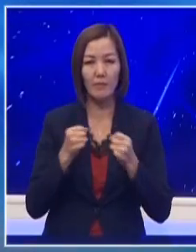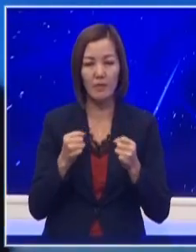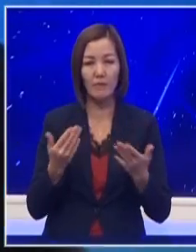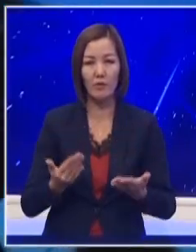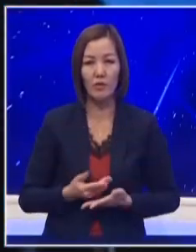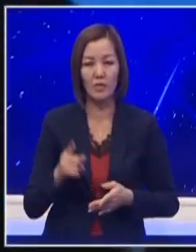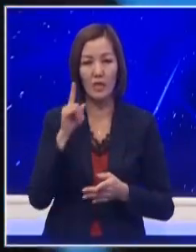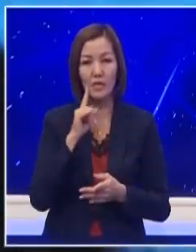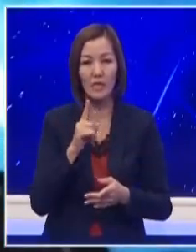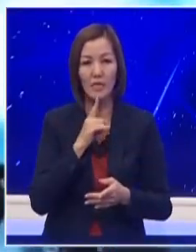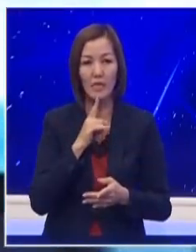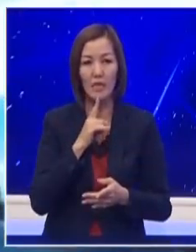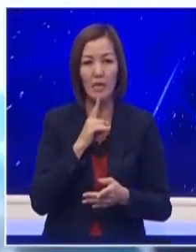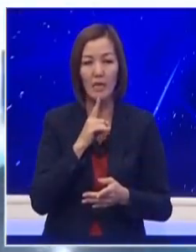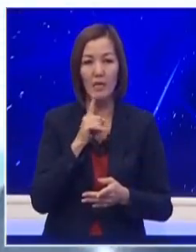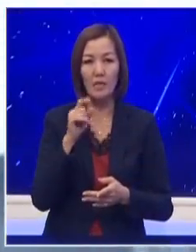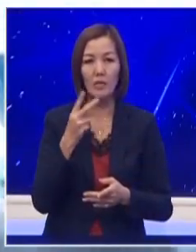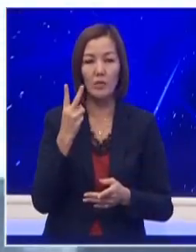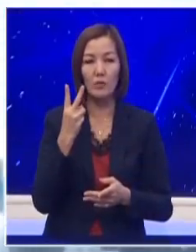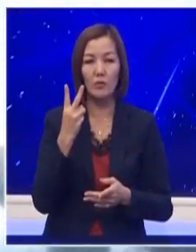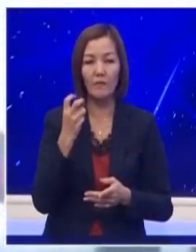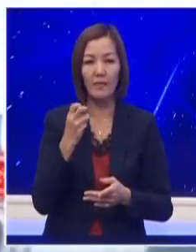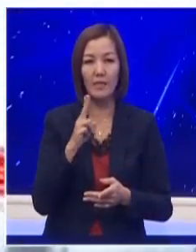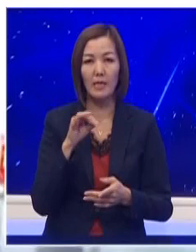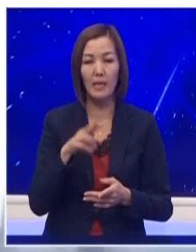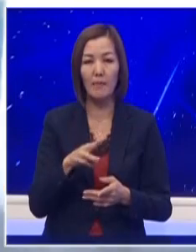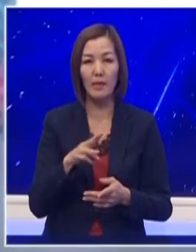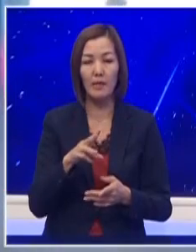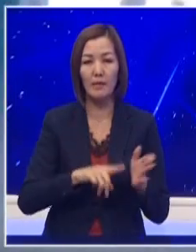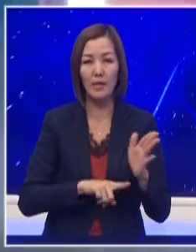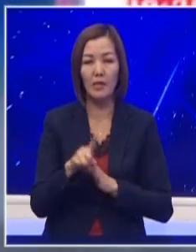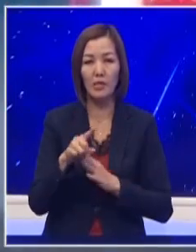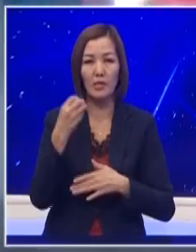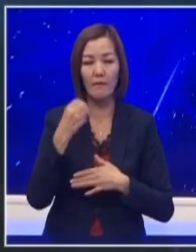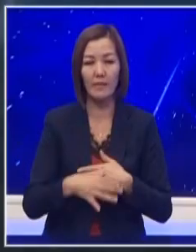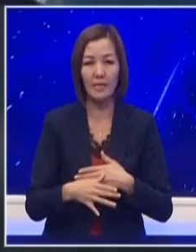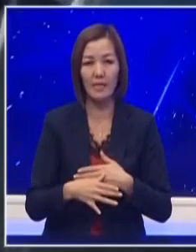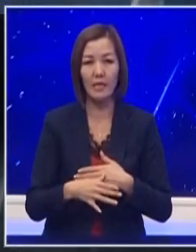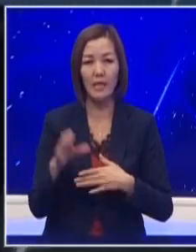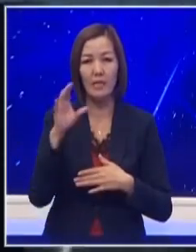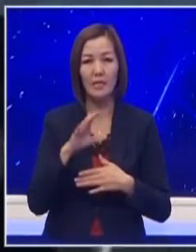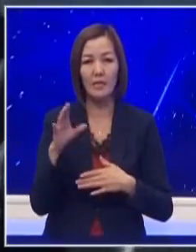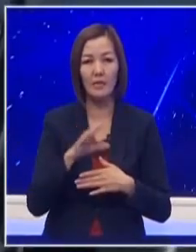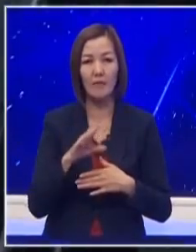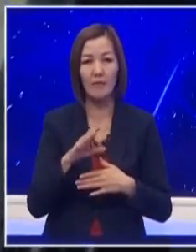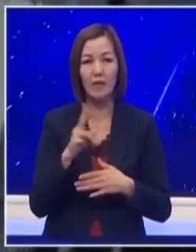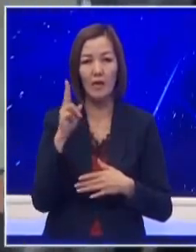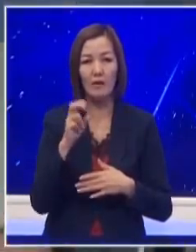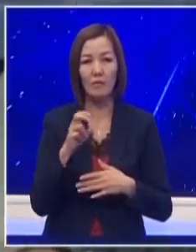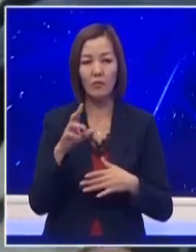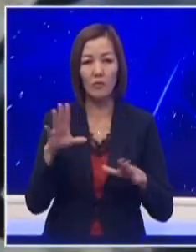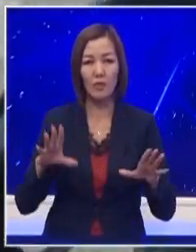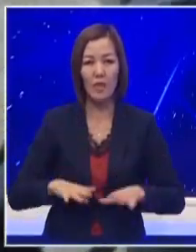жизни страны марафон байгана 1200 км стартовал в Астане 18 сентября нелегкий путь на лошадях порядка 200